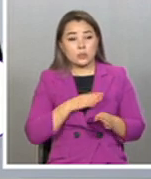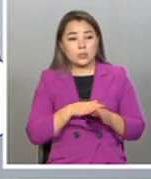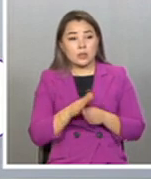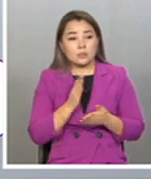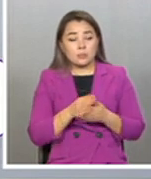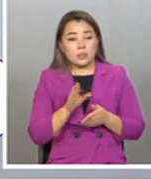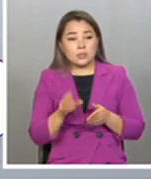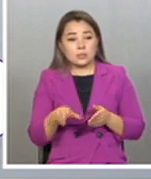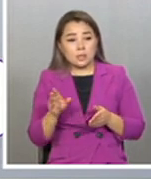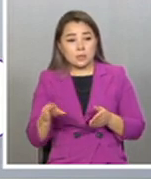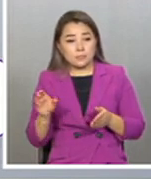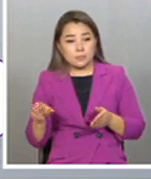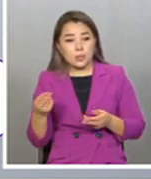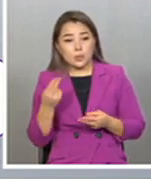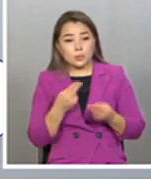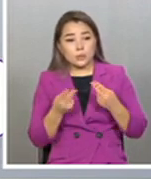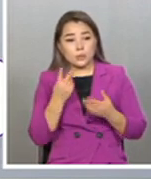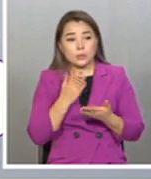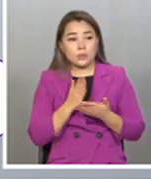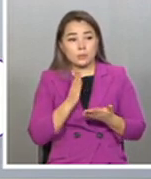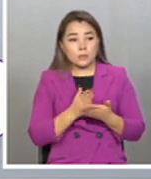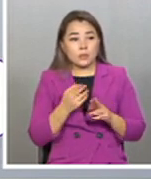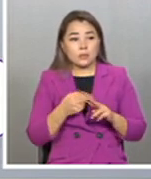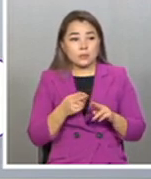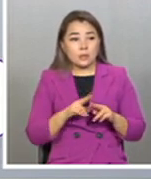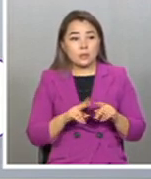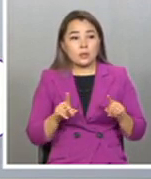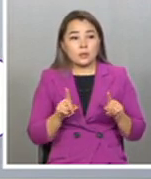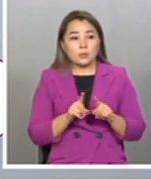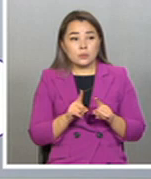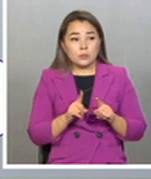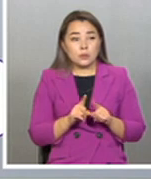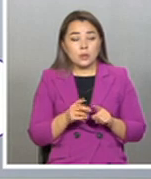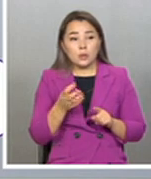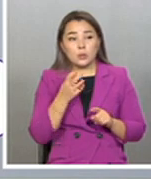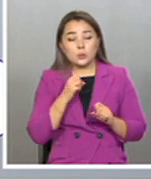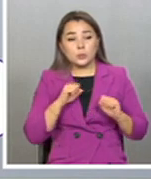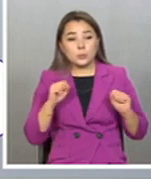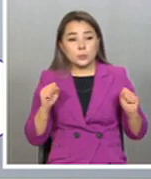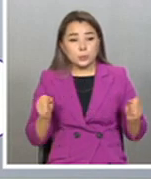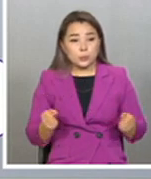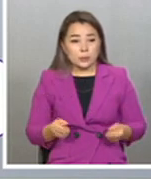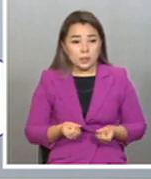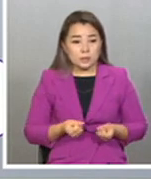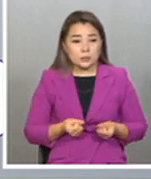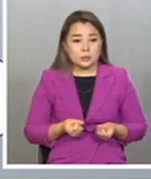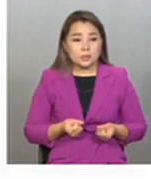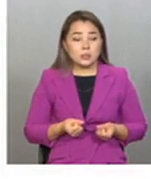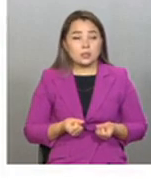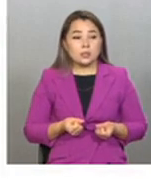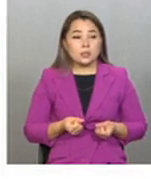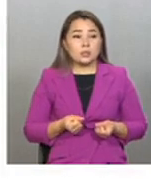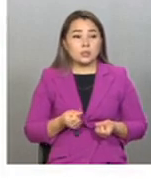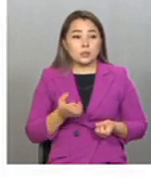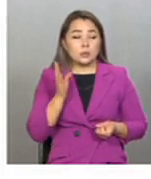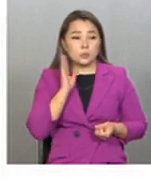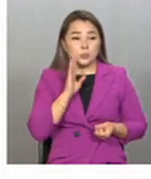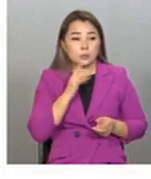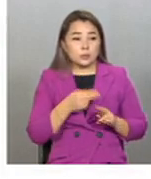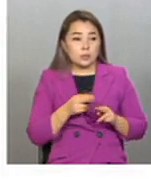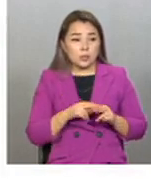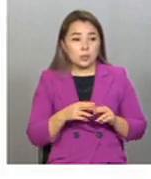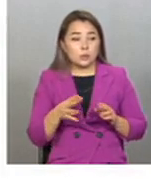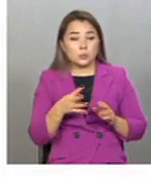оларды суреттен көрересіздер. Және де осы суытылған, яғни буды, суды, біз сорғы арқылы сорып